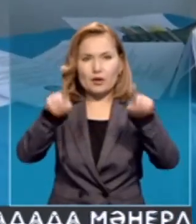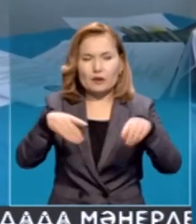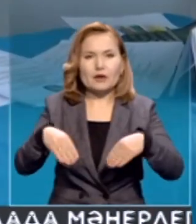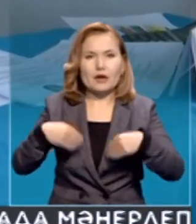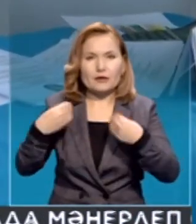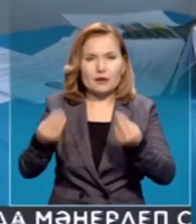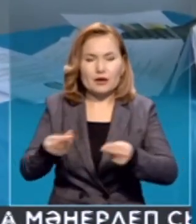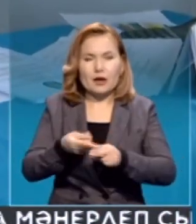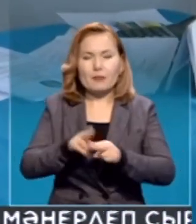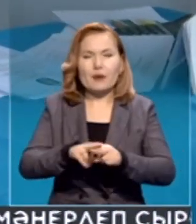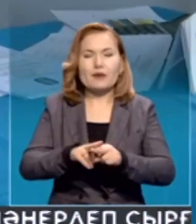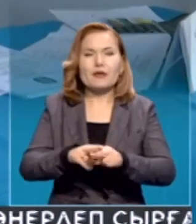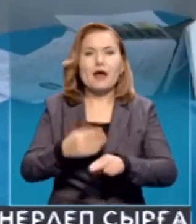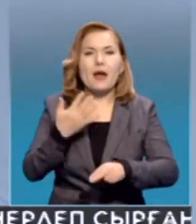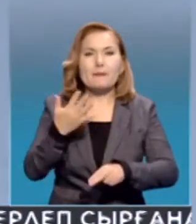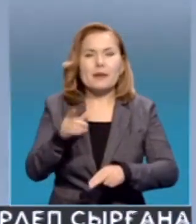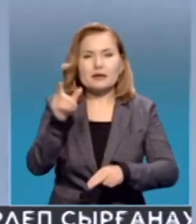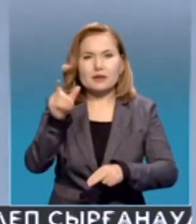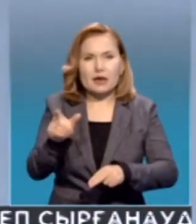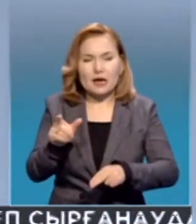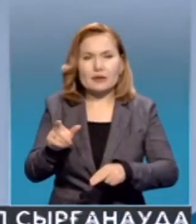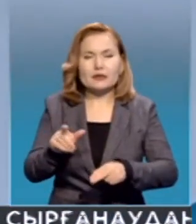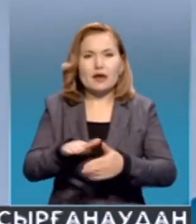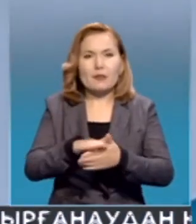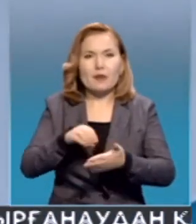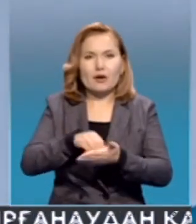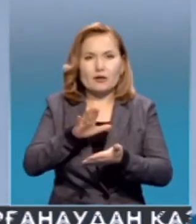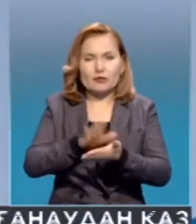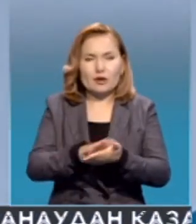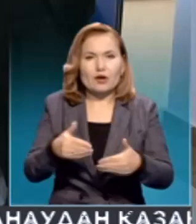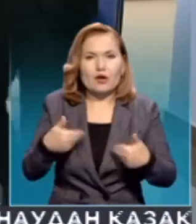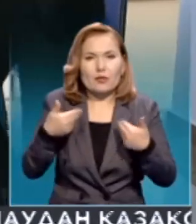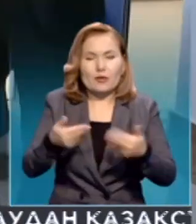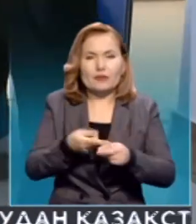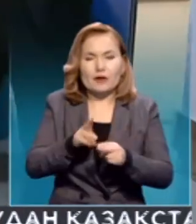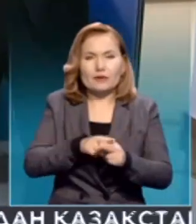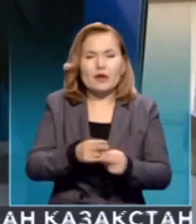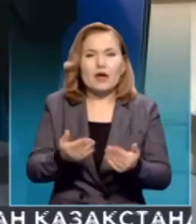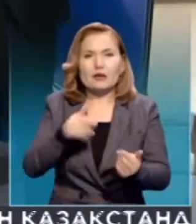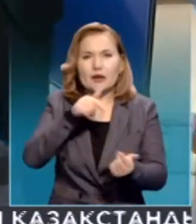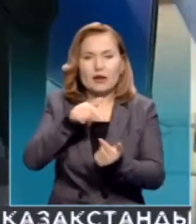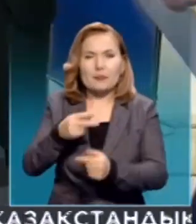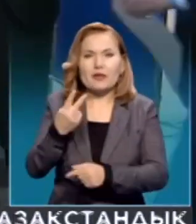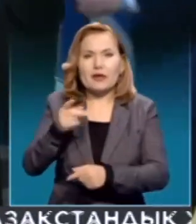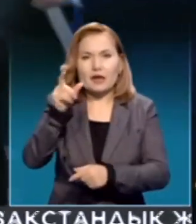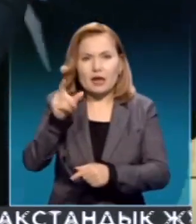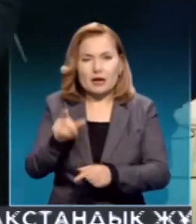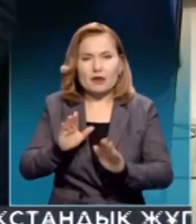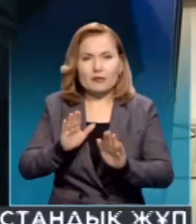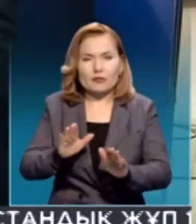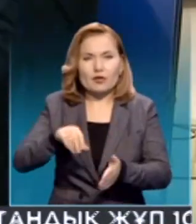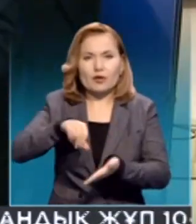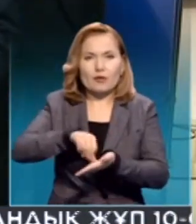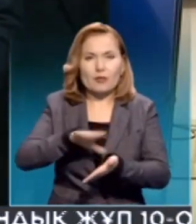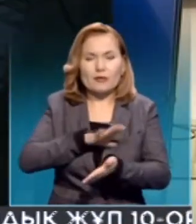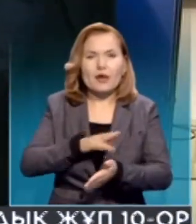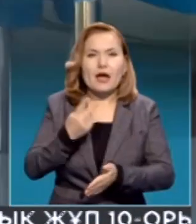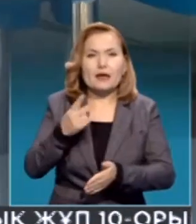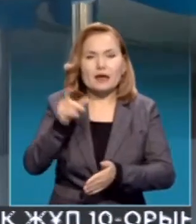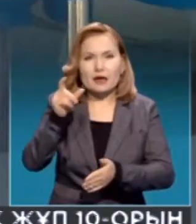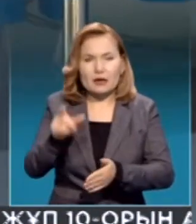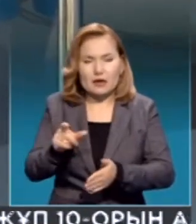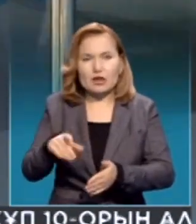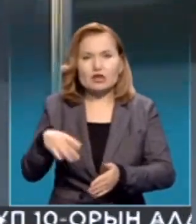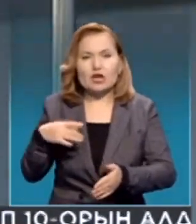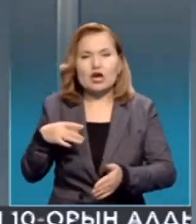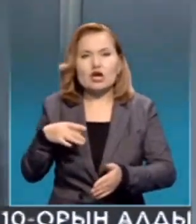өңірден бастапқыда 5 азаматтың кандидатурасы ұсынылған еді. Талаптарға сай келгені 2 адам. Яғни 2 үміткердің біреуі Жамбыл